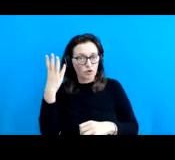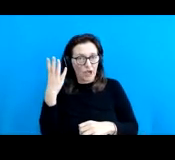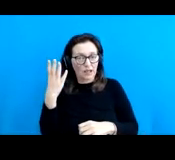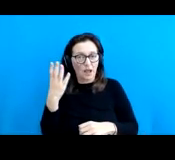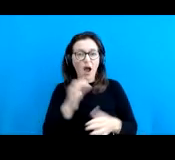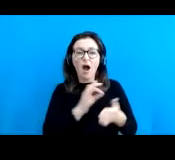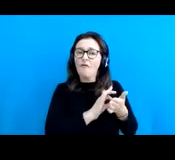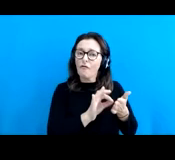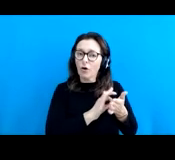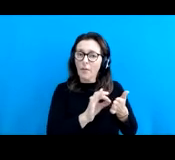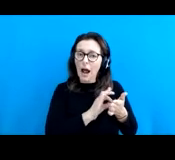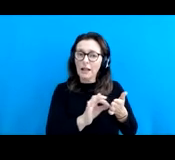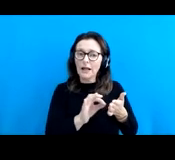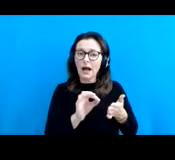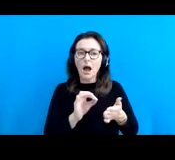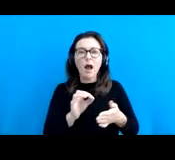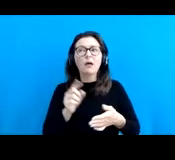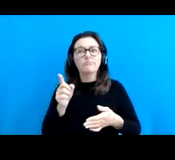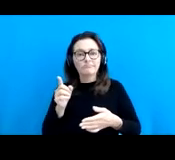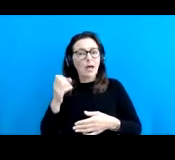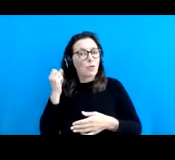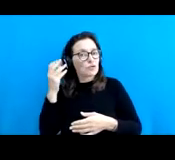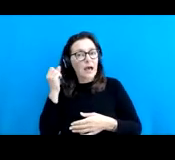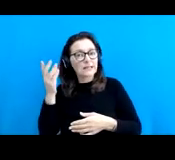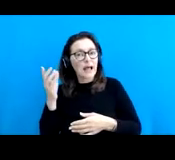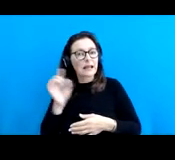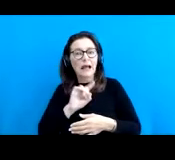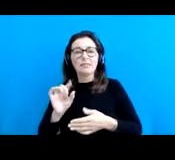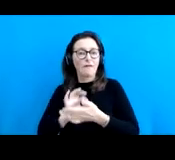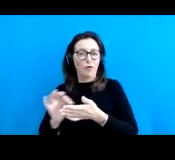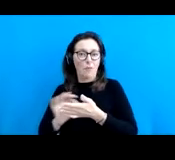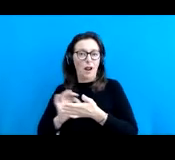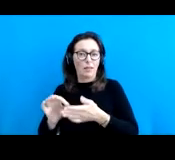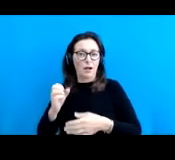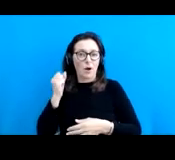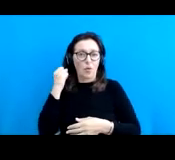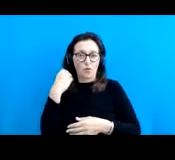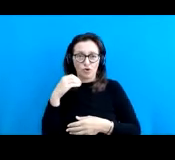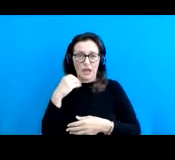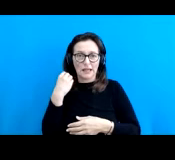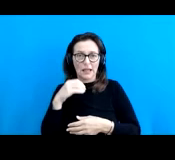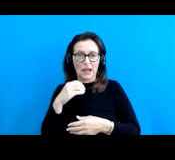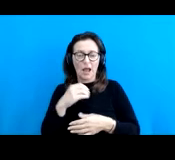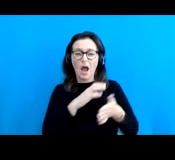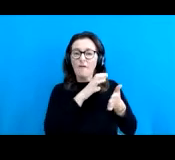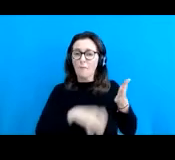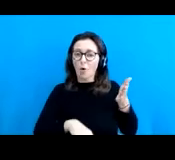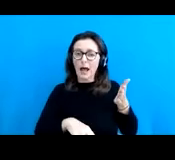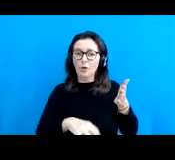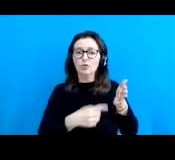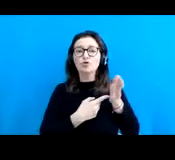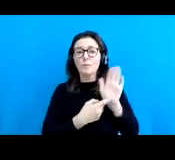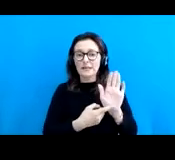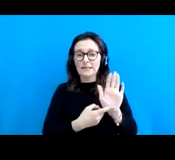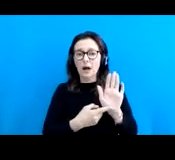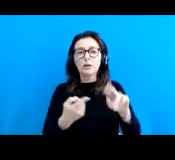formalnega in tistega vsakdanjega, neformalnega. V poglavju so predstavljene